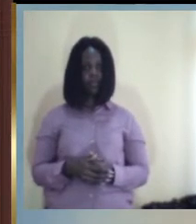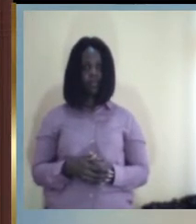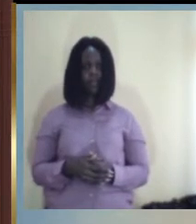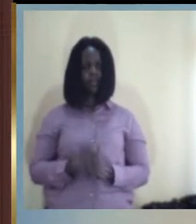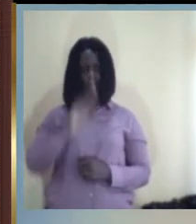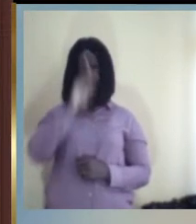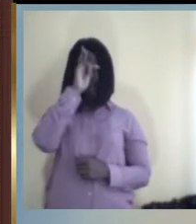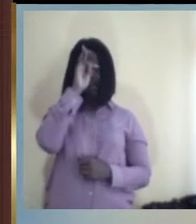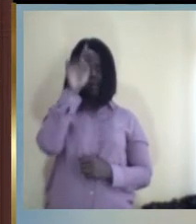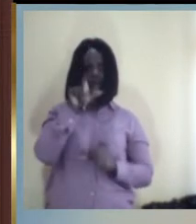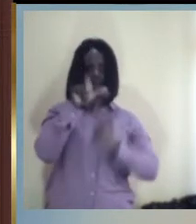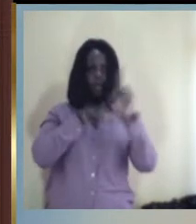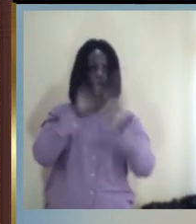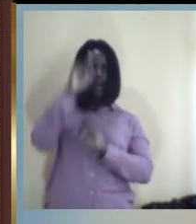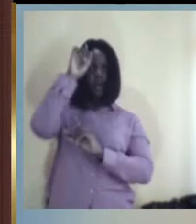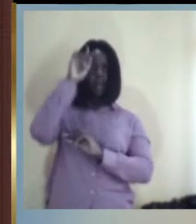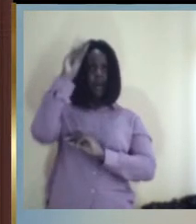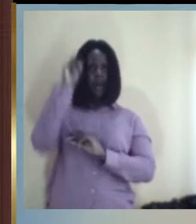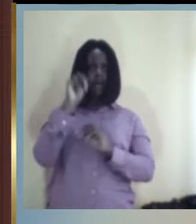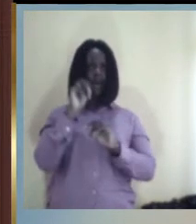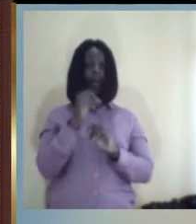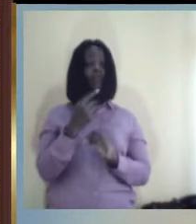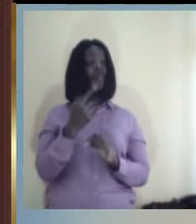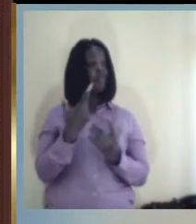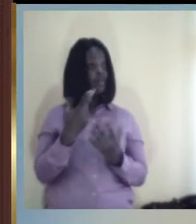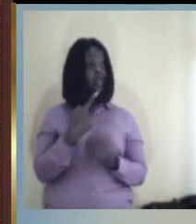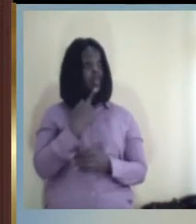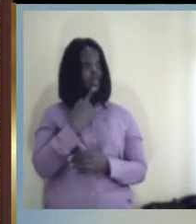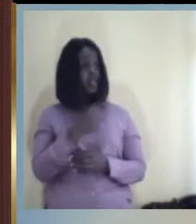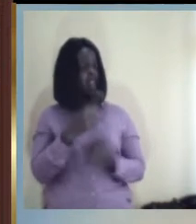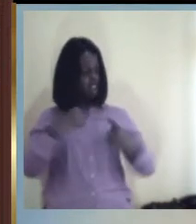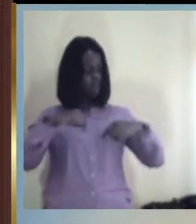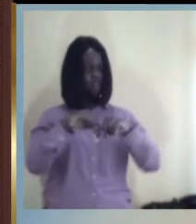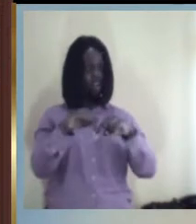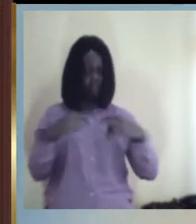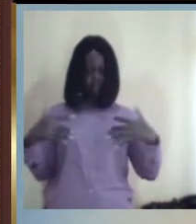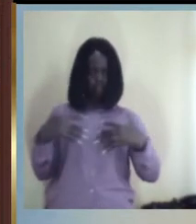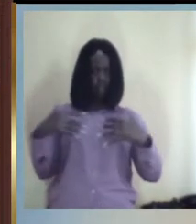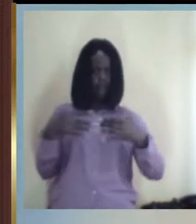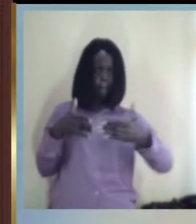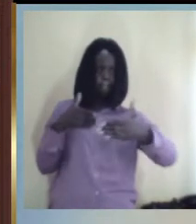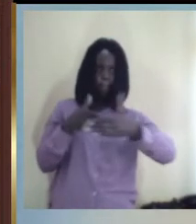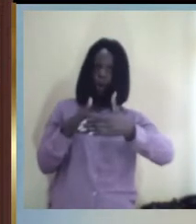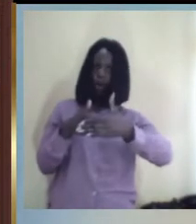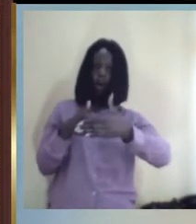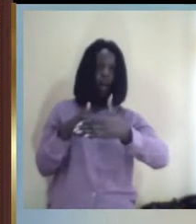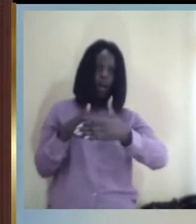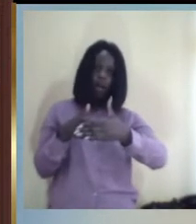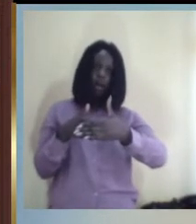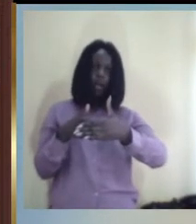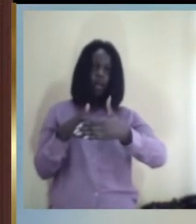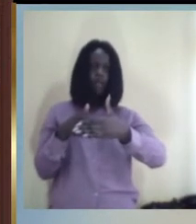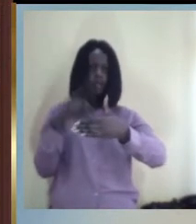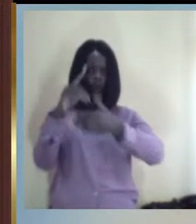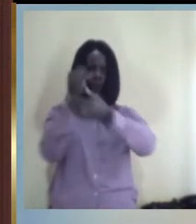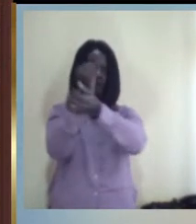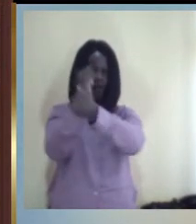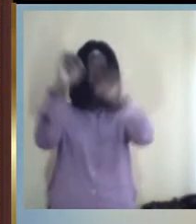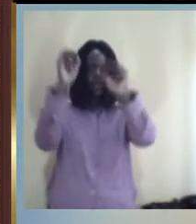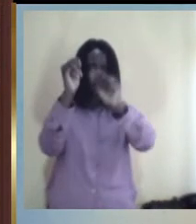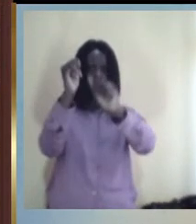masiwakhumbule la mazwi katata uMandela lapho athi singavumeli ukwesaba kume endleleni yethu eya